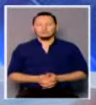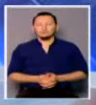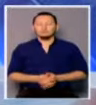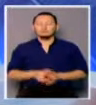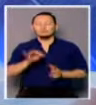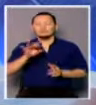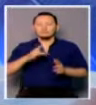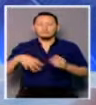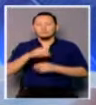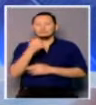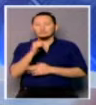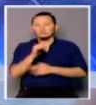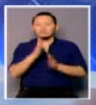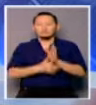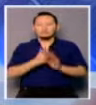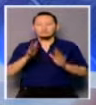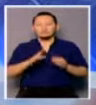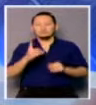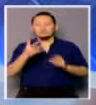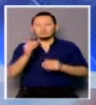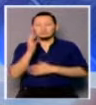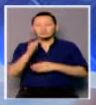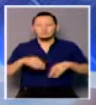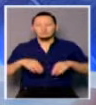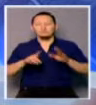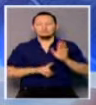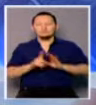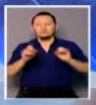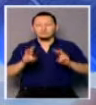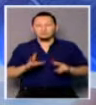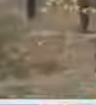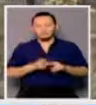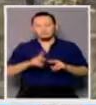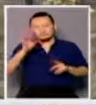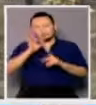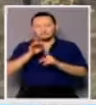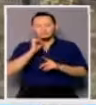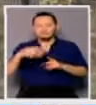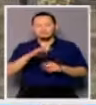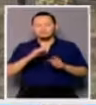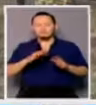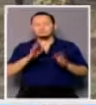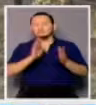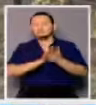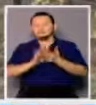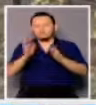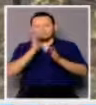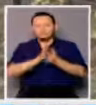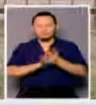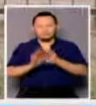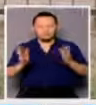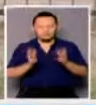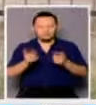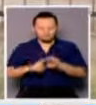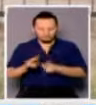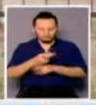Ендірліктерде Жеңіс және Көктем саябағында бір күндік ағаш отырғызу акциясын ұйымдастырды. Мақсат жастарды табиғатты аялауға баулып, патриоттық рухта